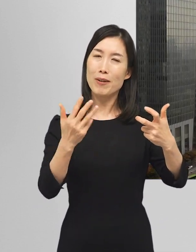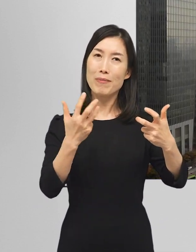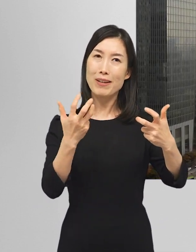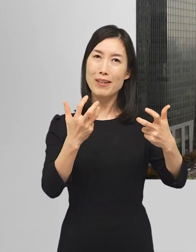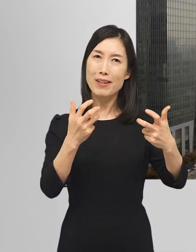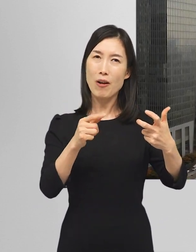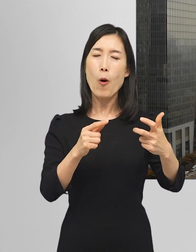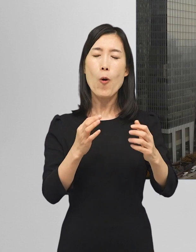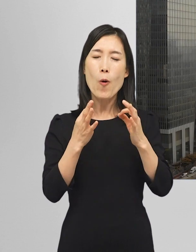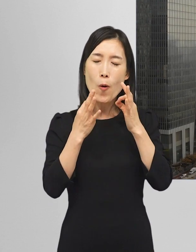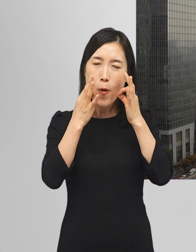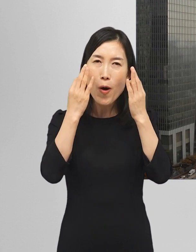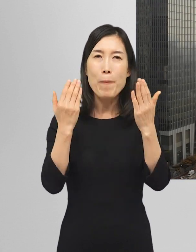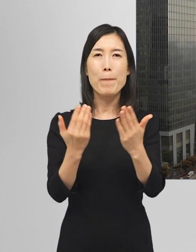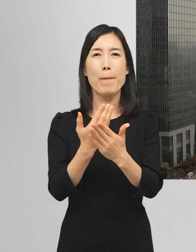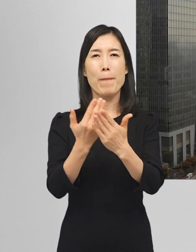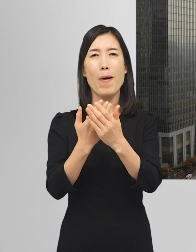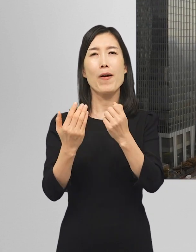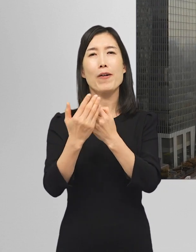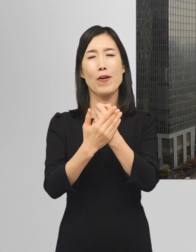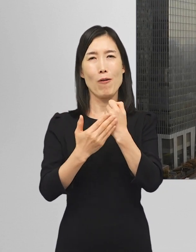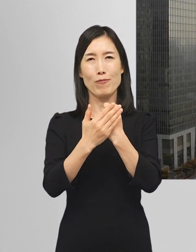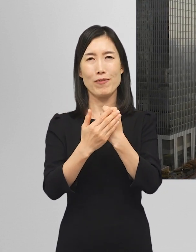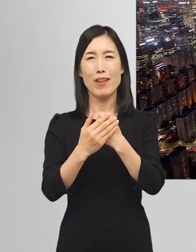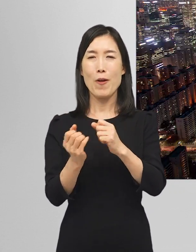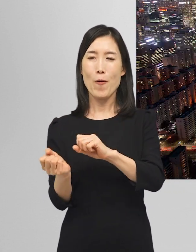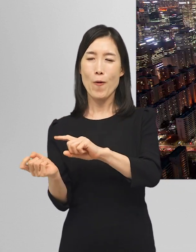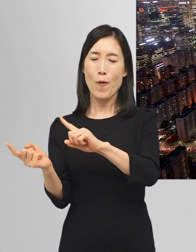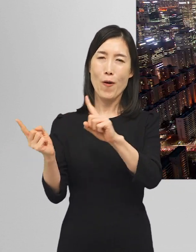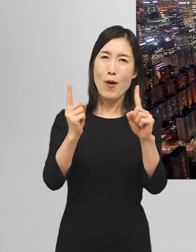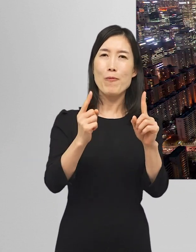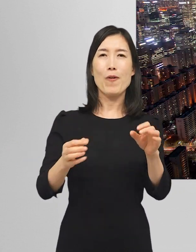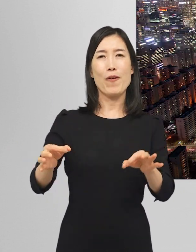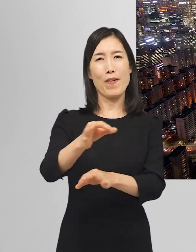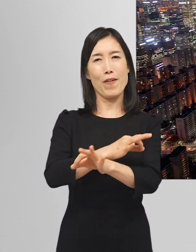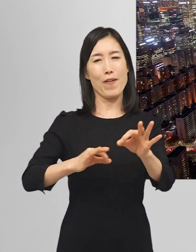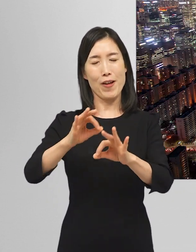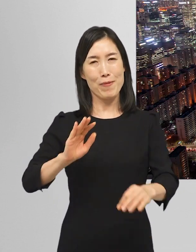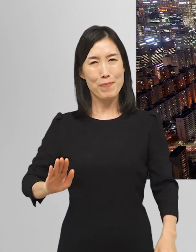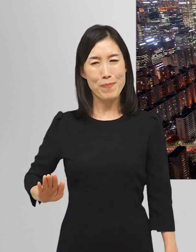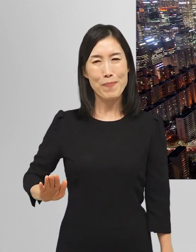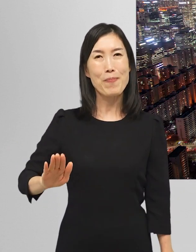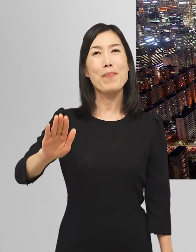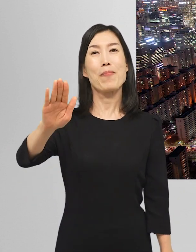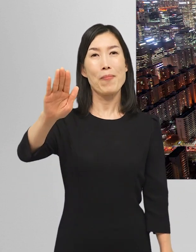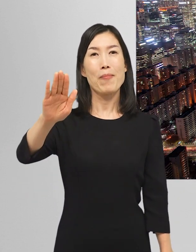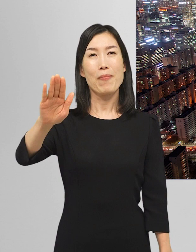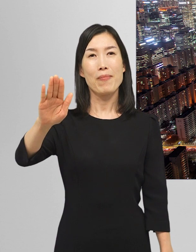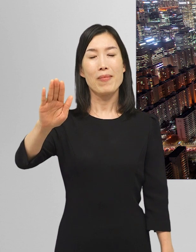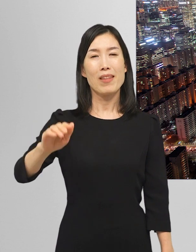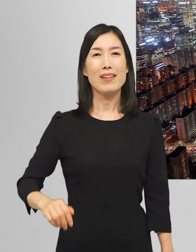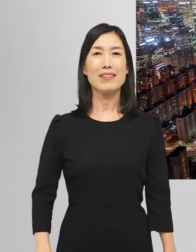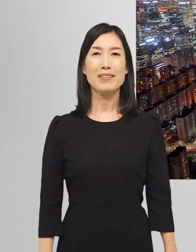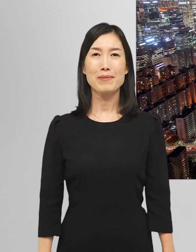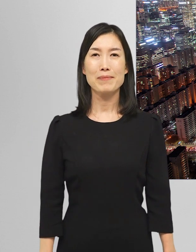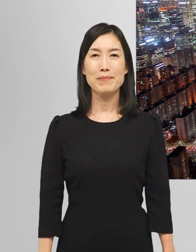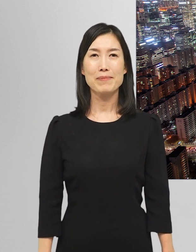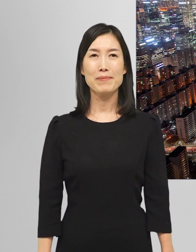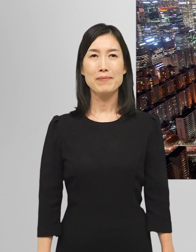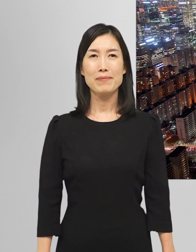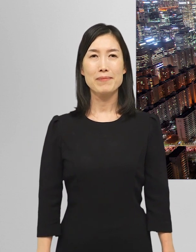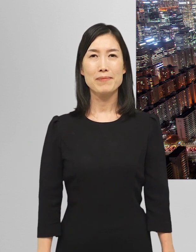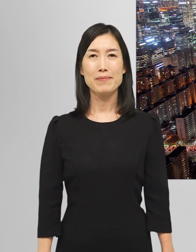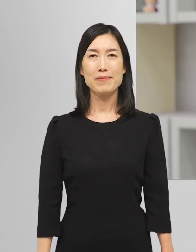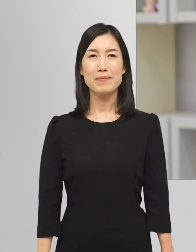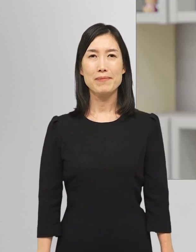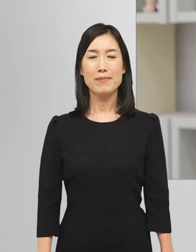일어서고 또 70년대, 80년대 우리의 경제 성장을 이룩하면서 세계 10위권에 해당되는 눈부신 성장을 할 수 있었는데 그 바탕에는 원조가 큰 역할을